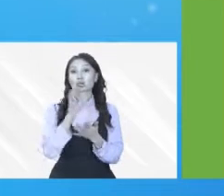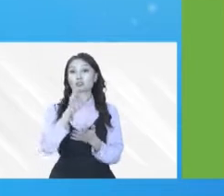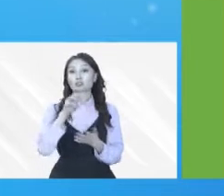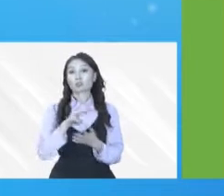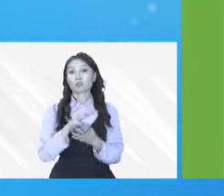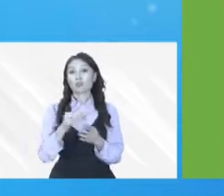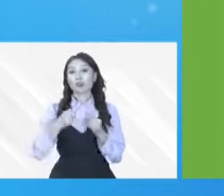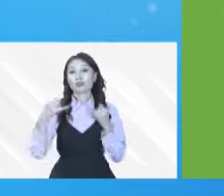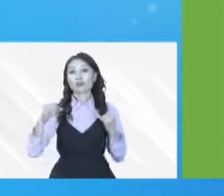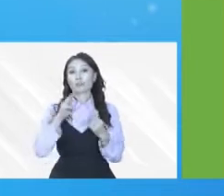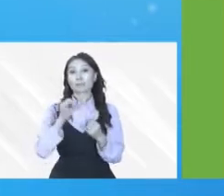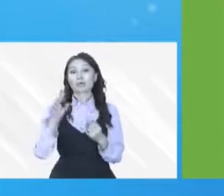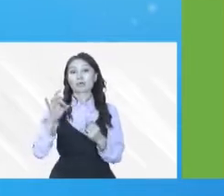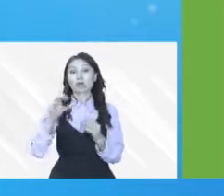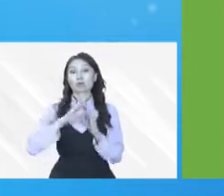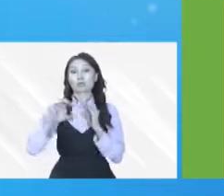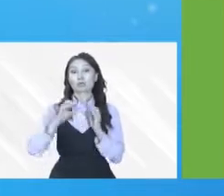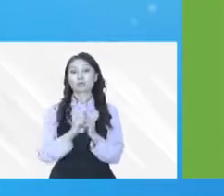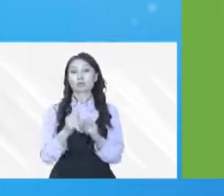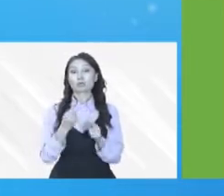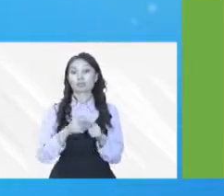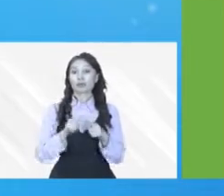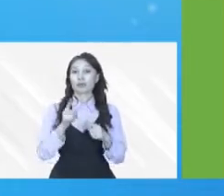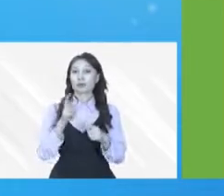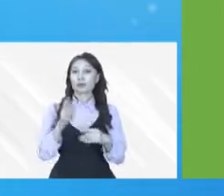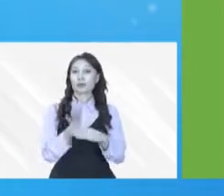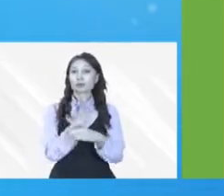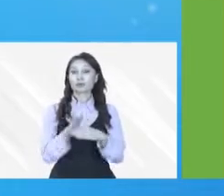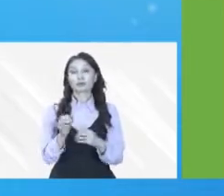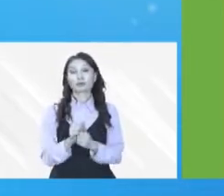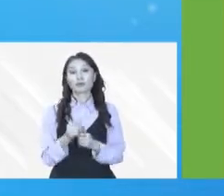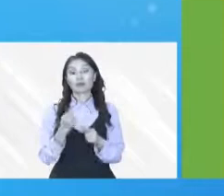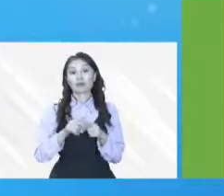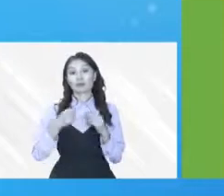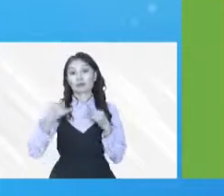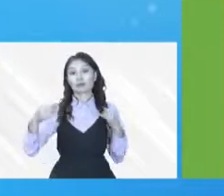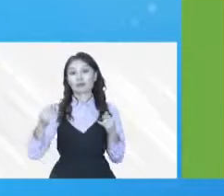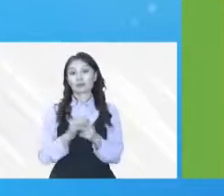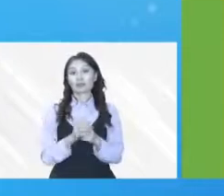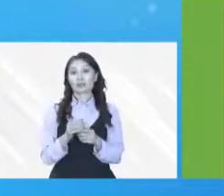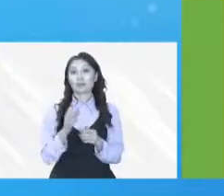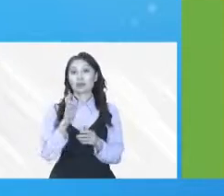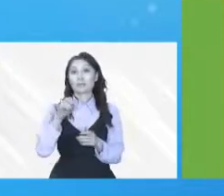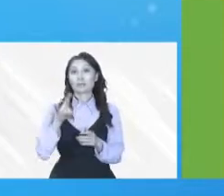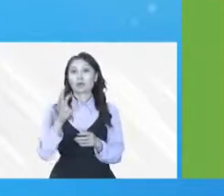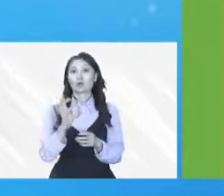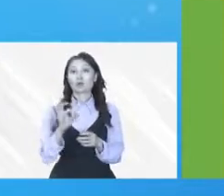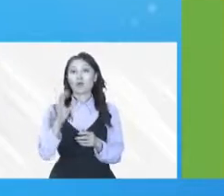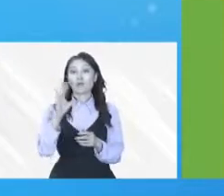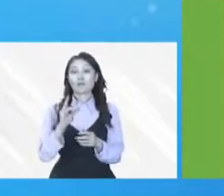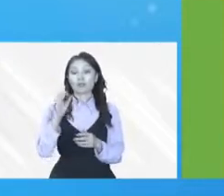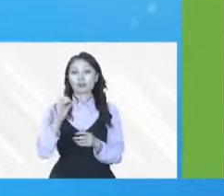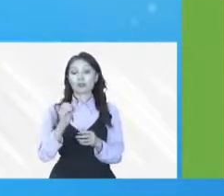протягиваются нити микротрубочек, формирующие веретено деления. Эти нити присоединяются к белковой структуре,